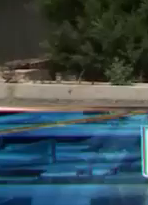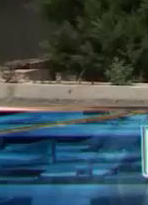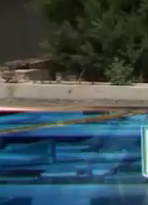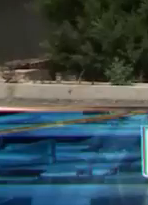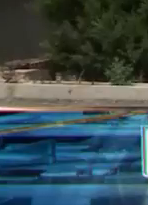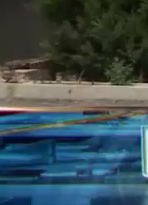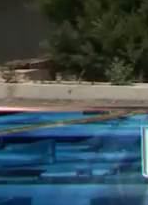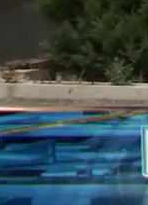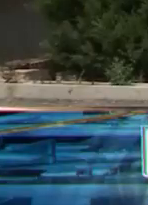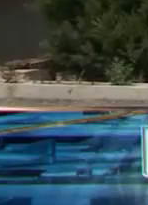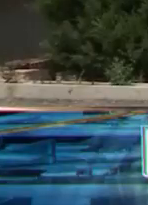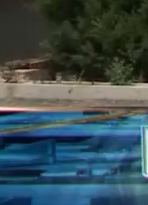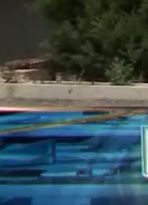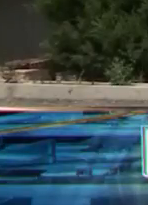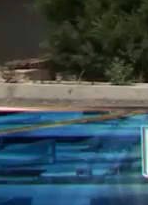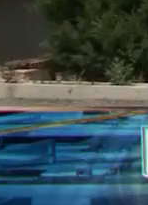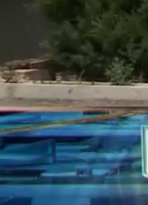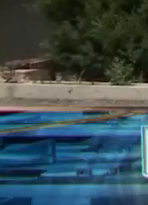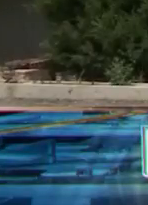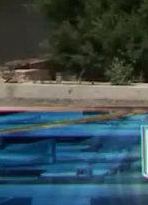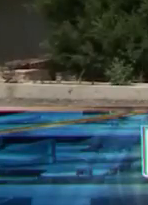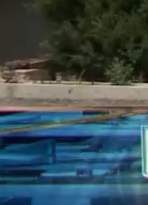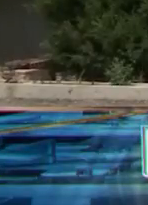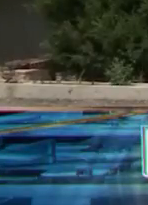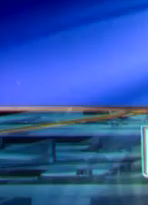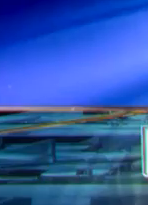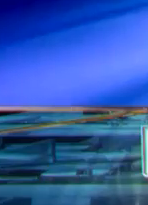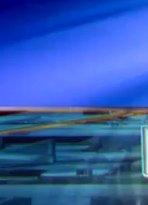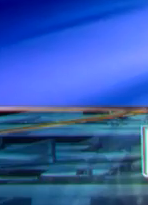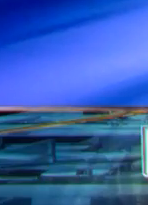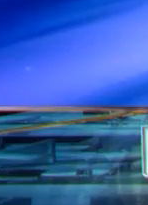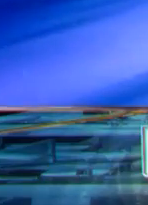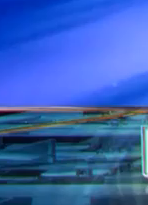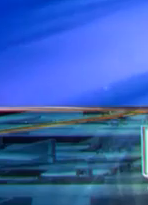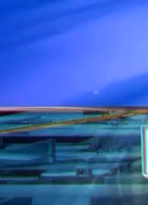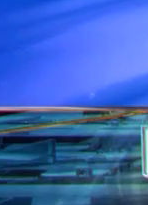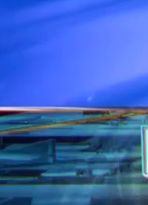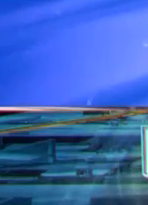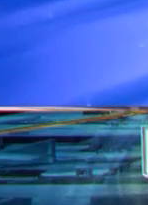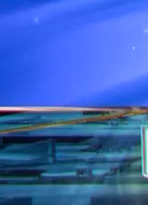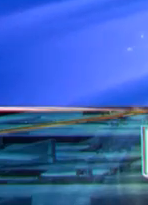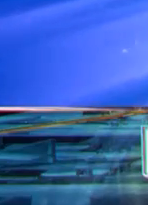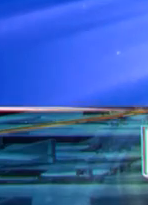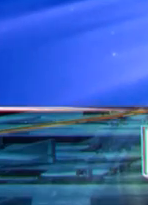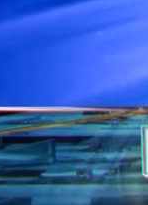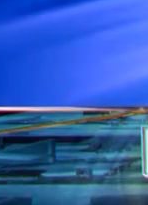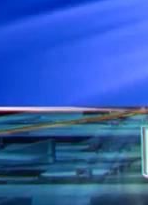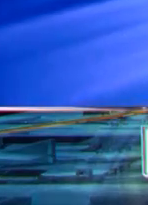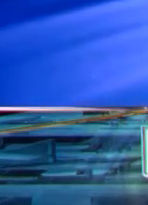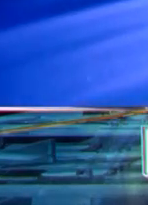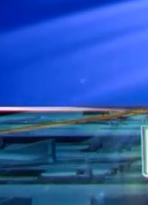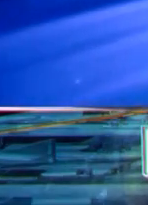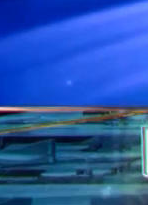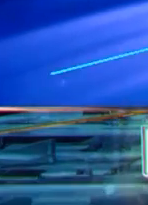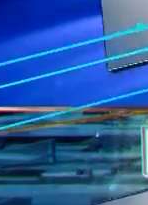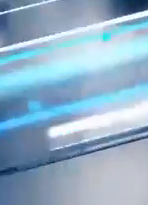Өмір сыйлаңыз. Жетісулық кәсіпкер Дәурен Тәліпов жетісулықтарды жасанды тыныс алу аппараттарын сатып алуға қаржы қосуға үндеп